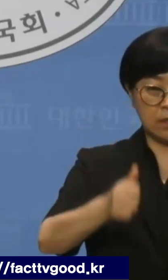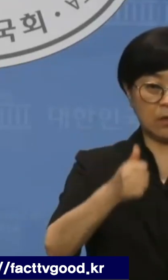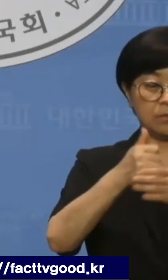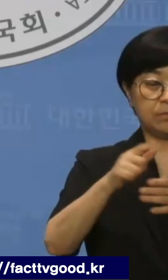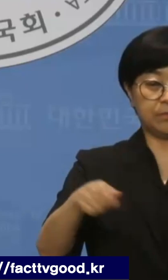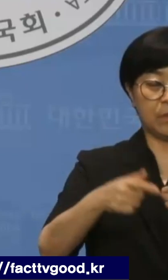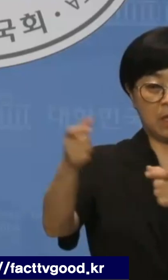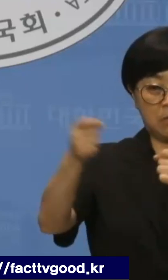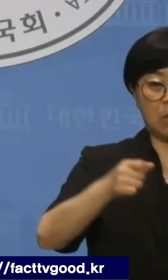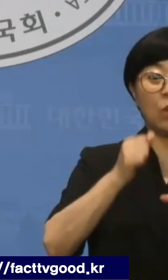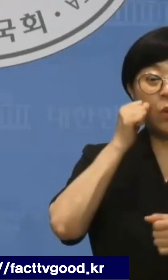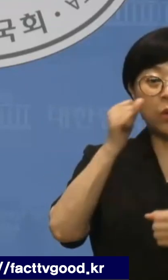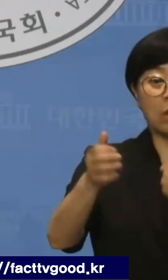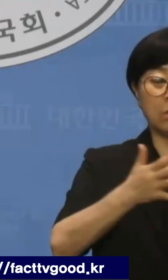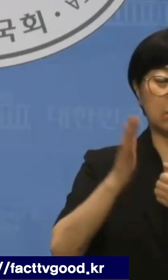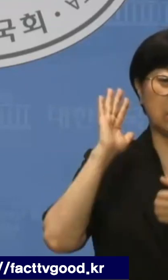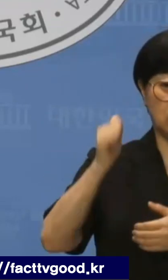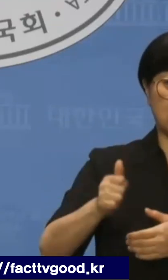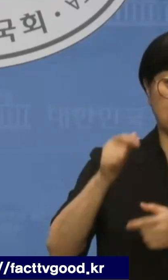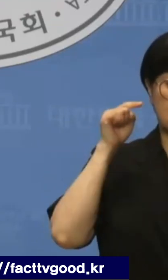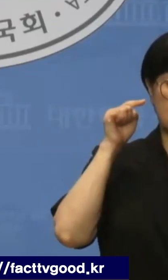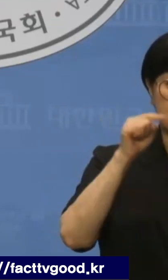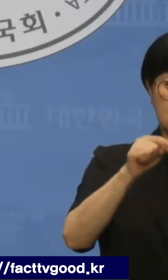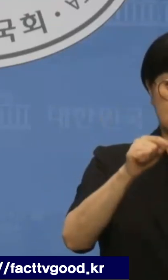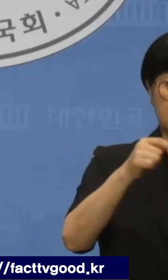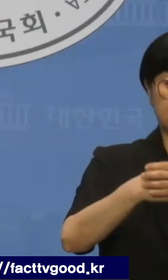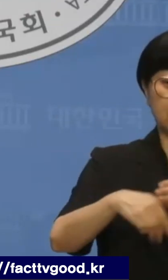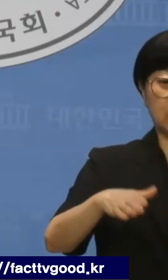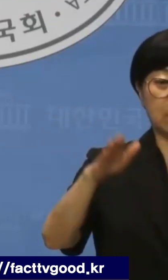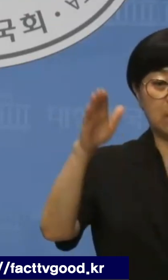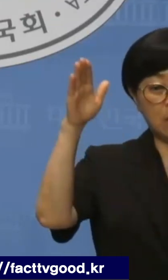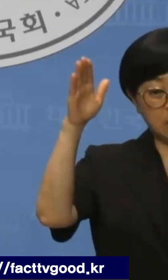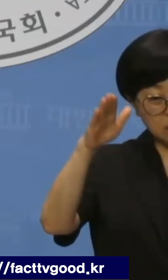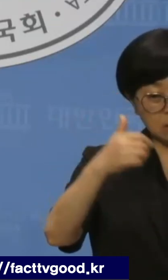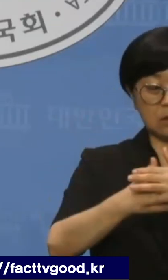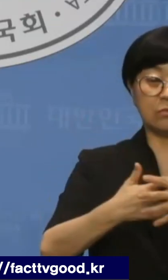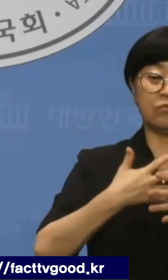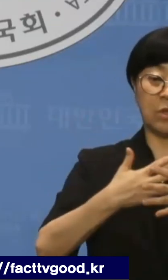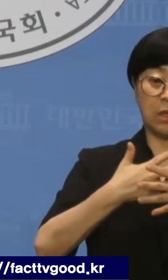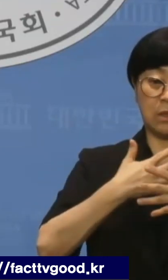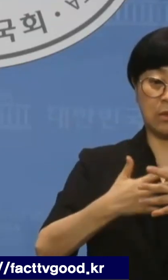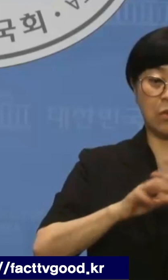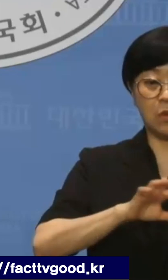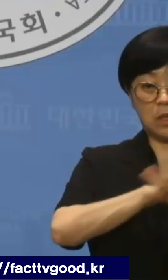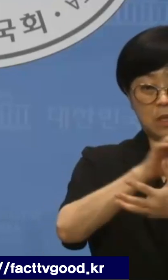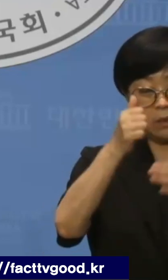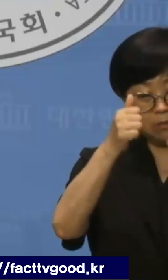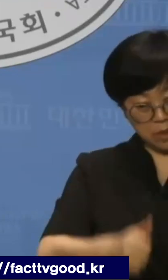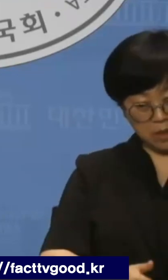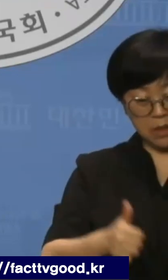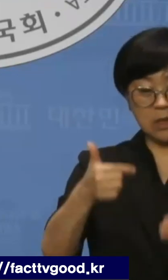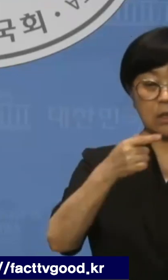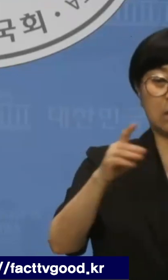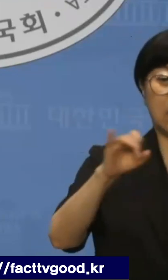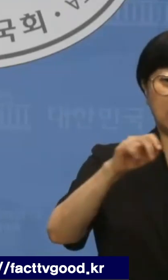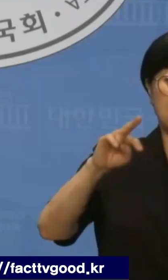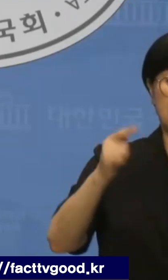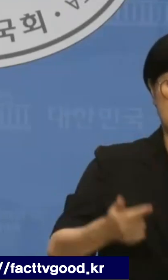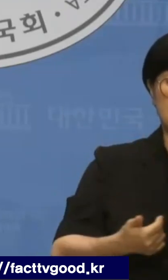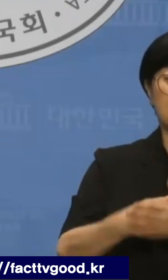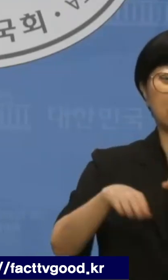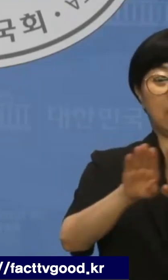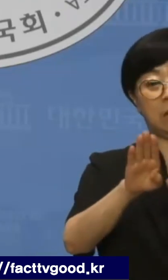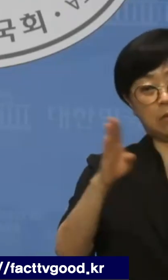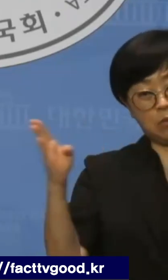앞두고 대통령의 즉흥 지시로 수험생을 불안과 혼란에 빠뜨린 것도 모자라 나이스 졸속